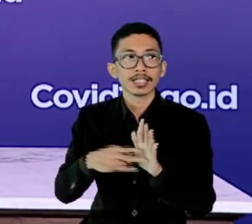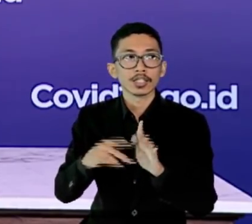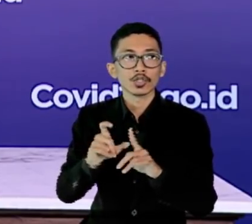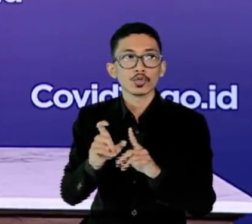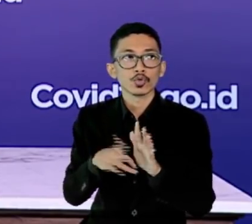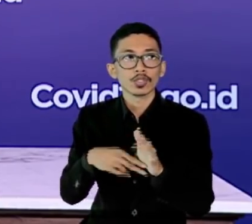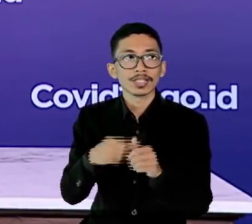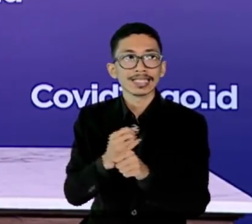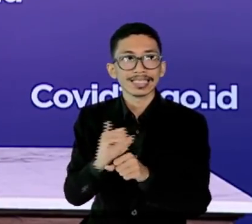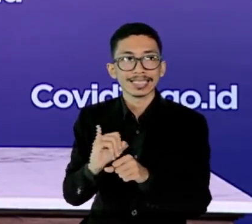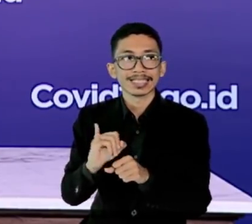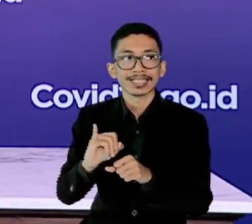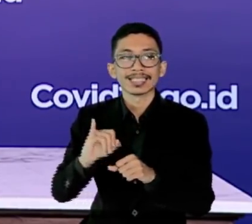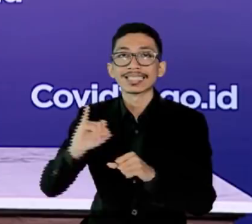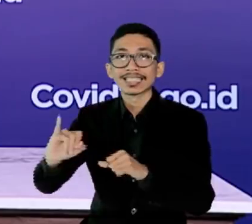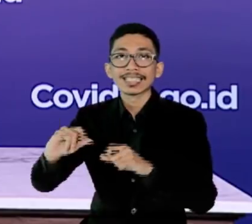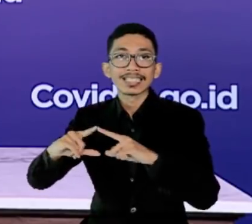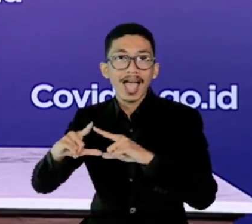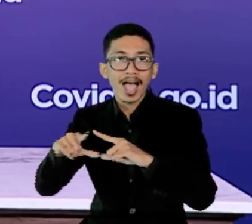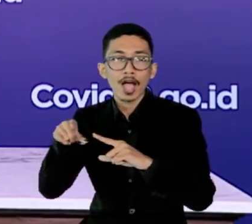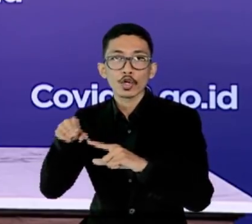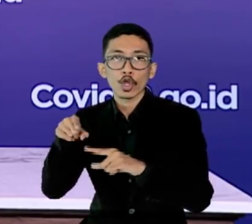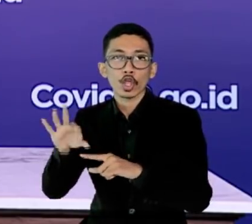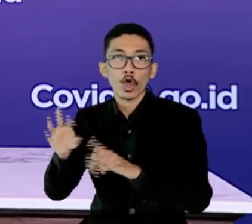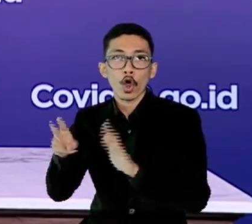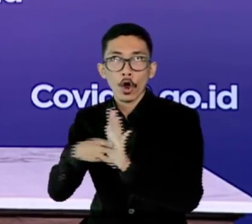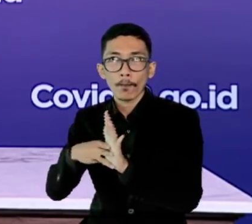pedulilindungia.com tidak terkait dengan situs